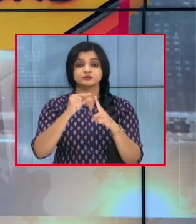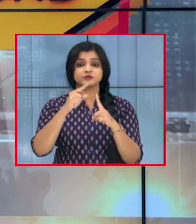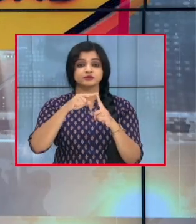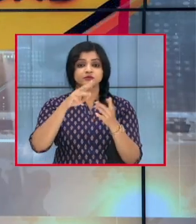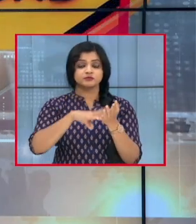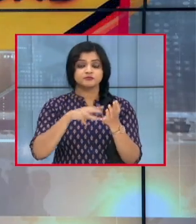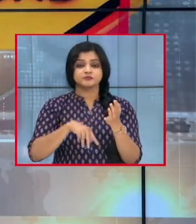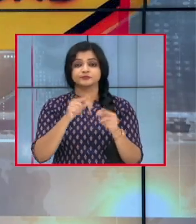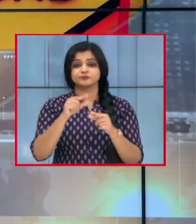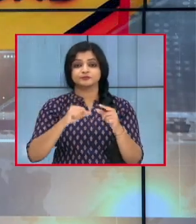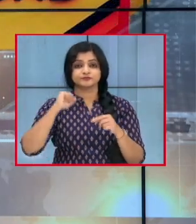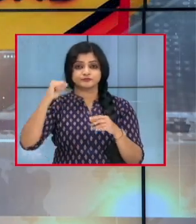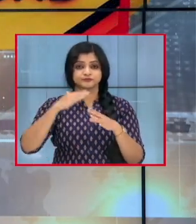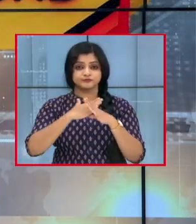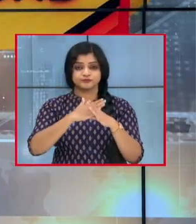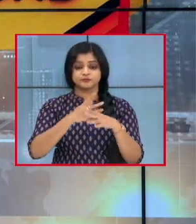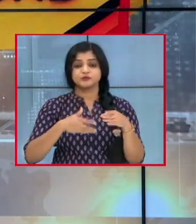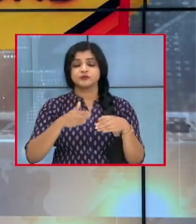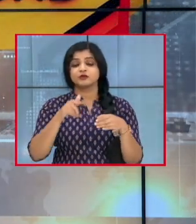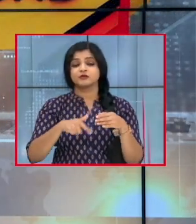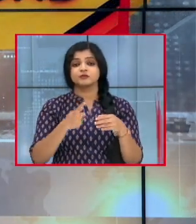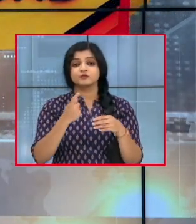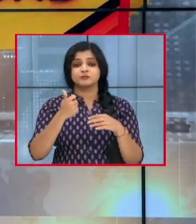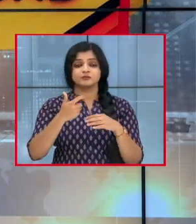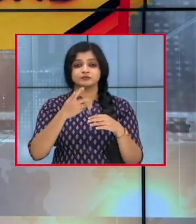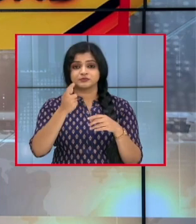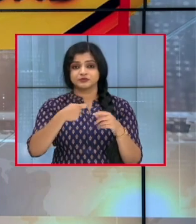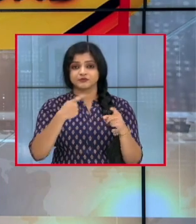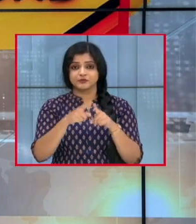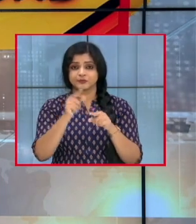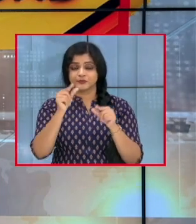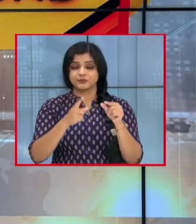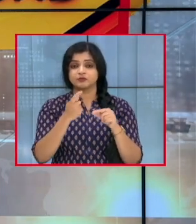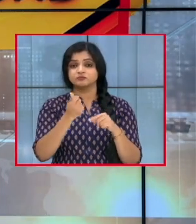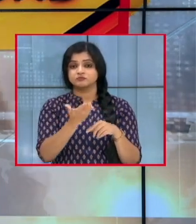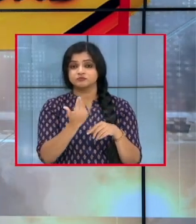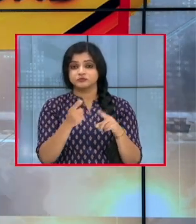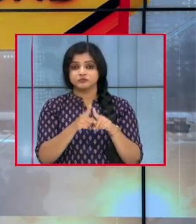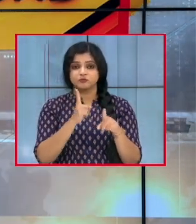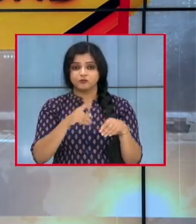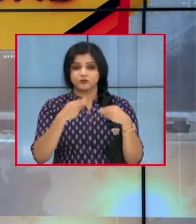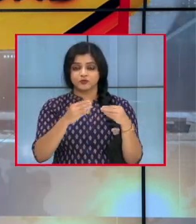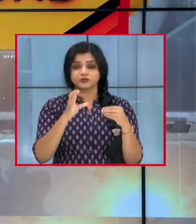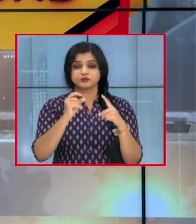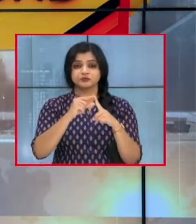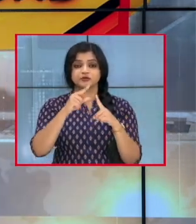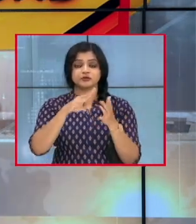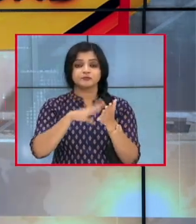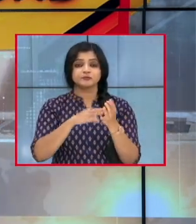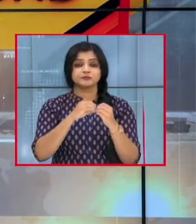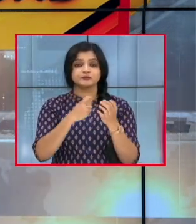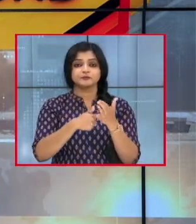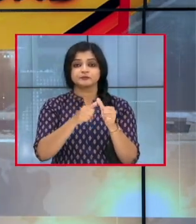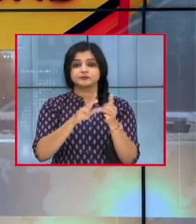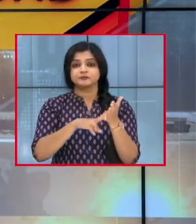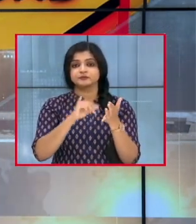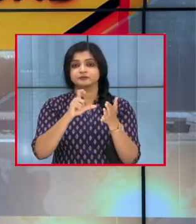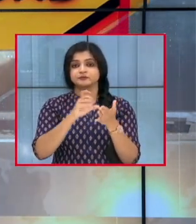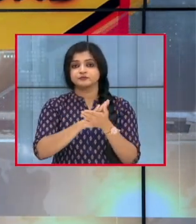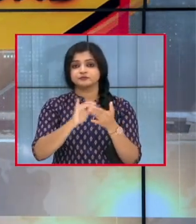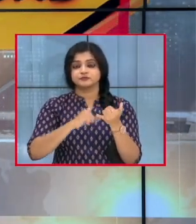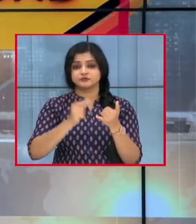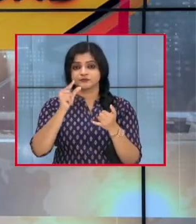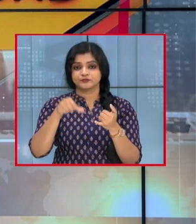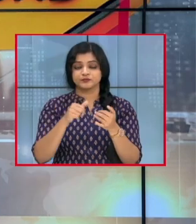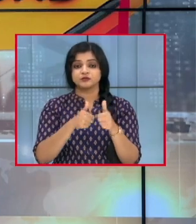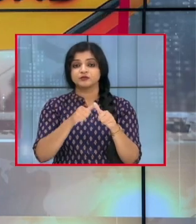CPIM ജനകീയ പ്രതിരോധ യാത്രയ്ക്ക് വേണ്ടി മണൽ കടത്തുകാരനോട് പണം ആവശ്യപ്പെട്ട് ഭീഷണിപ്പെടുത്തി CPIM ബ്രാഞ്ച് സെക്രട്ടറി. കോഴഞ്ചേരി പുളിമുക്ക് ബ്രാഞ്ച്